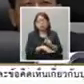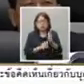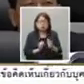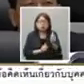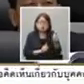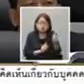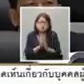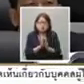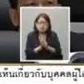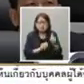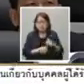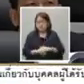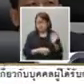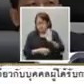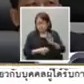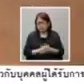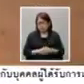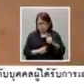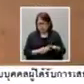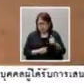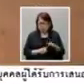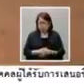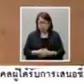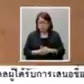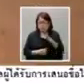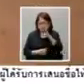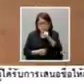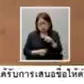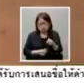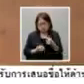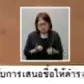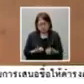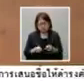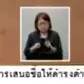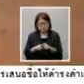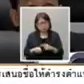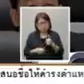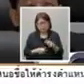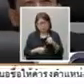กันนะครับ ไม่เอาท่านถอนประธานคำพูดตรงที่ท่านพูดนั่นแหละ